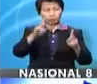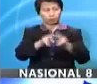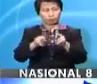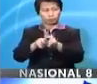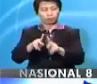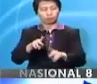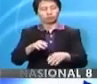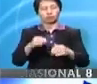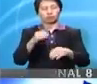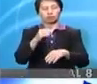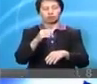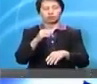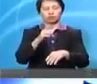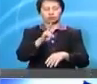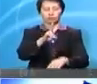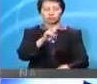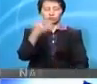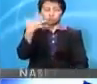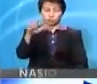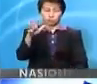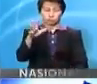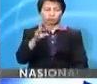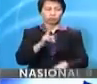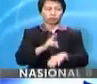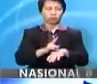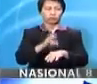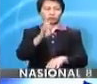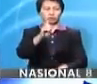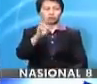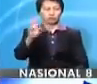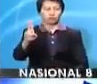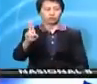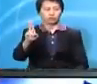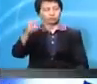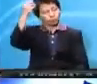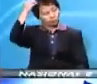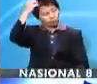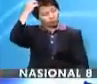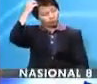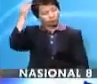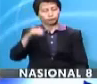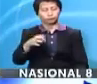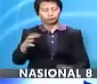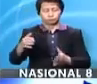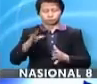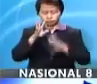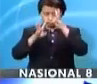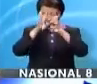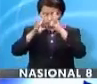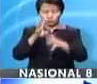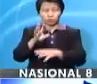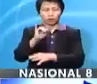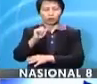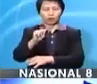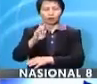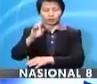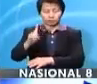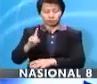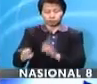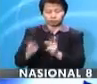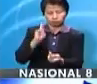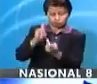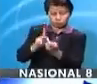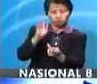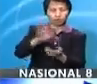EID Peringkat Kebangsaan 2015 di Damansara Utama, Selangor. Jelasnya, penghasilan peserta EID yang